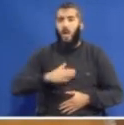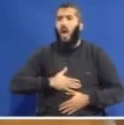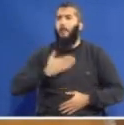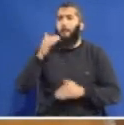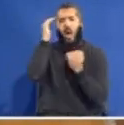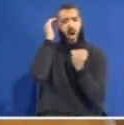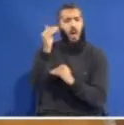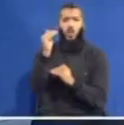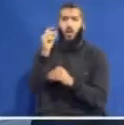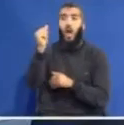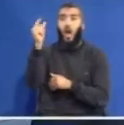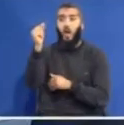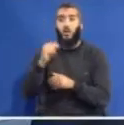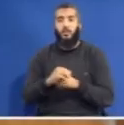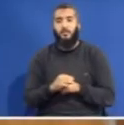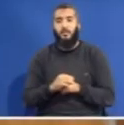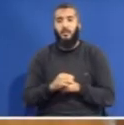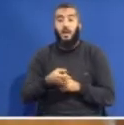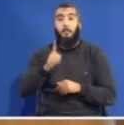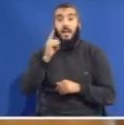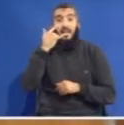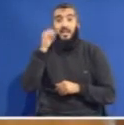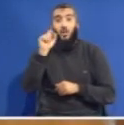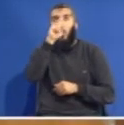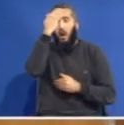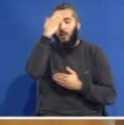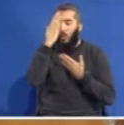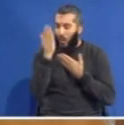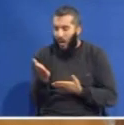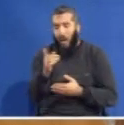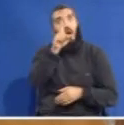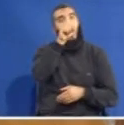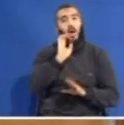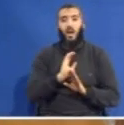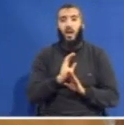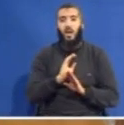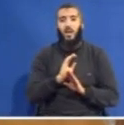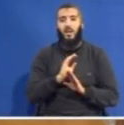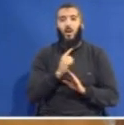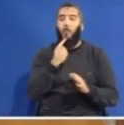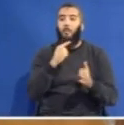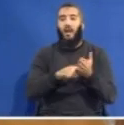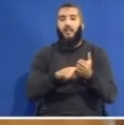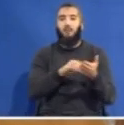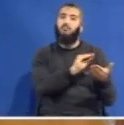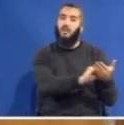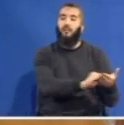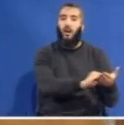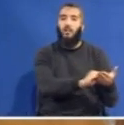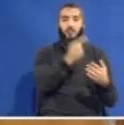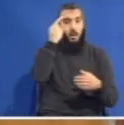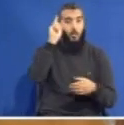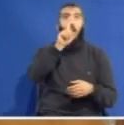للمال عندما يتعلق الأمر بطاعة الله يقدمه. لن تنالوا البر